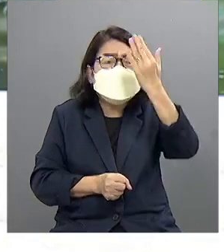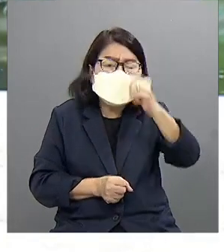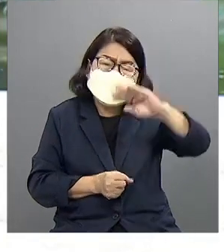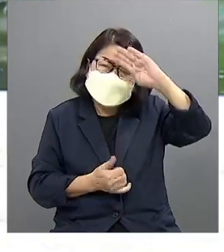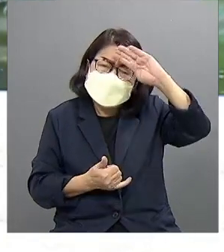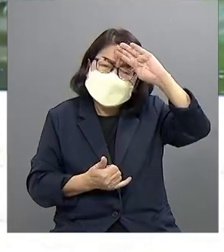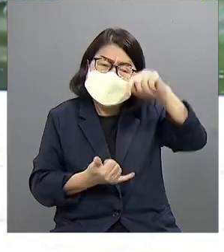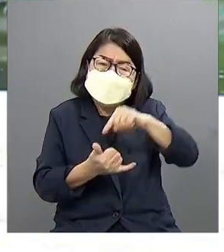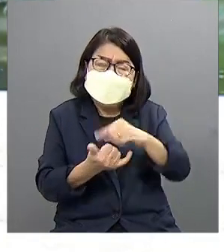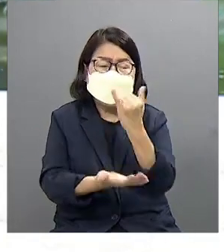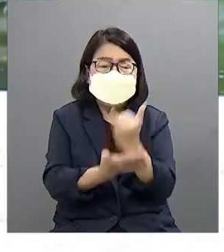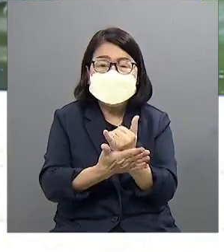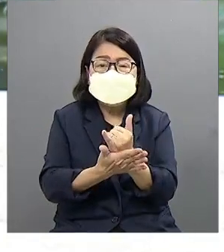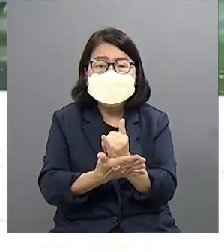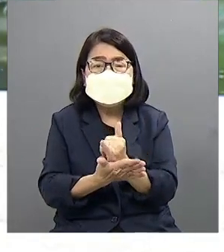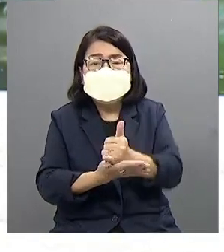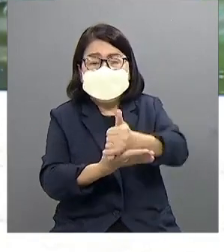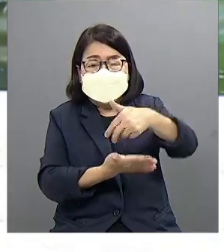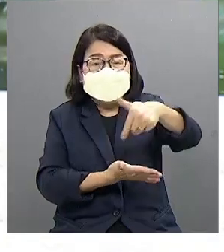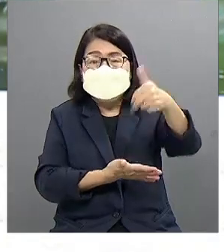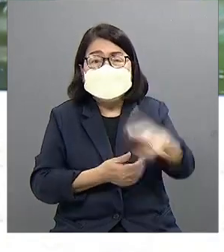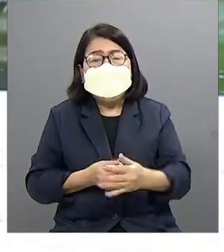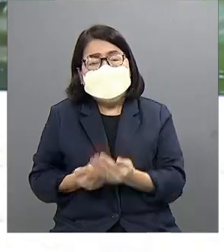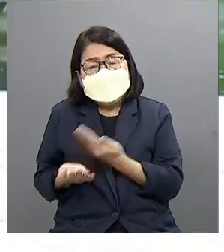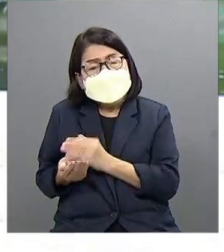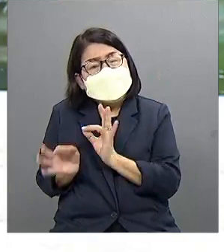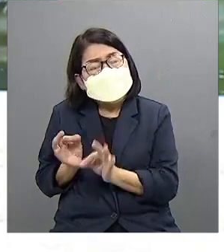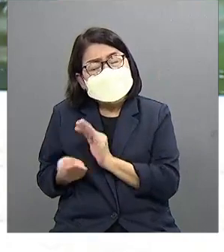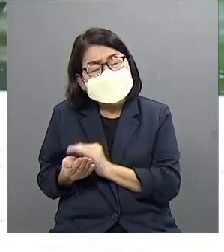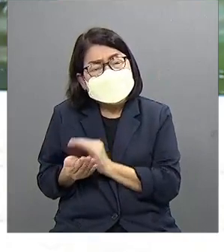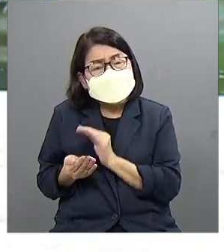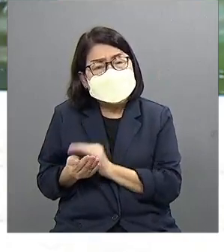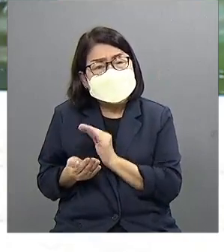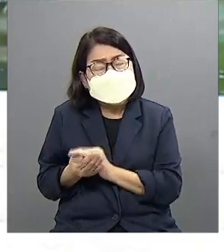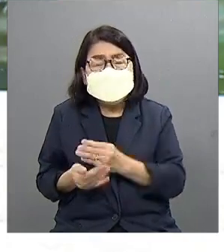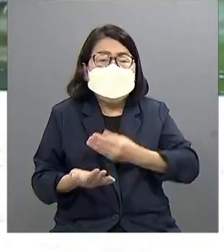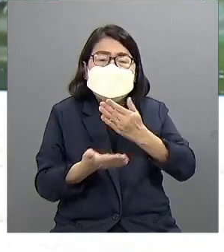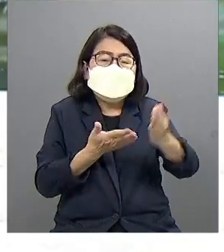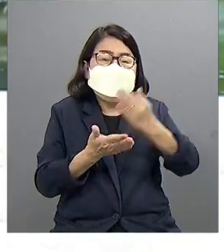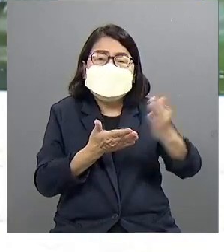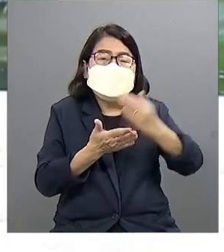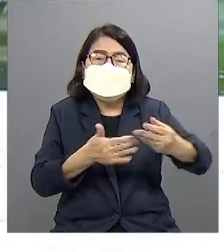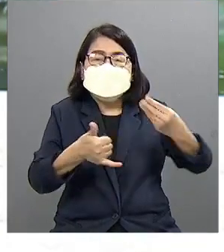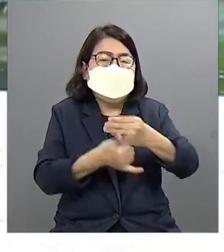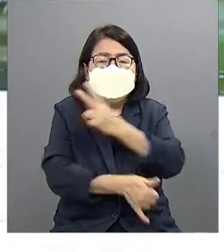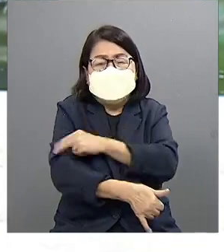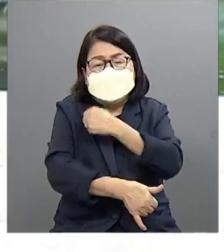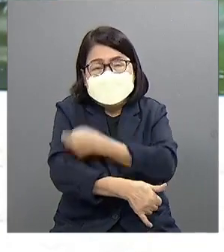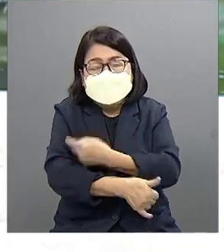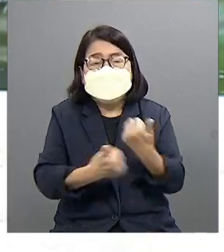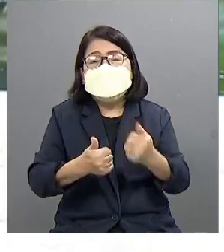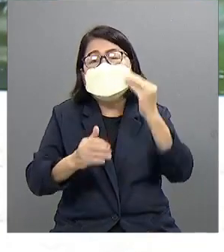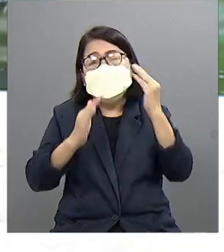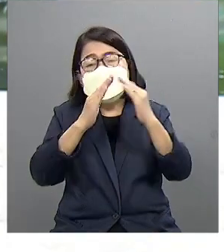เตียงค่ะเงินทองที่เก็บหอมรอมริบนี่ใช้ในการรักษาพยาบาลลูกนะคะเอาไปซ่อมบงซ่อมบ้านไม่ได้เลยนะค